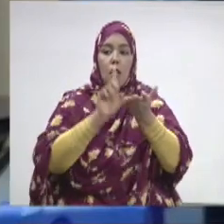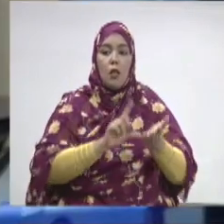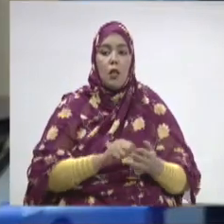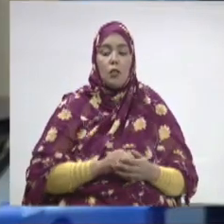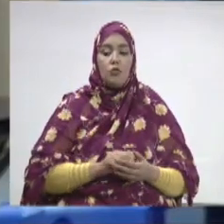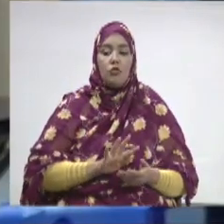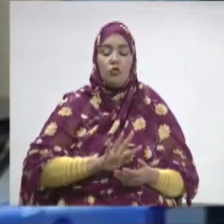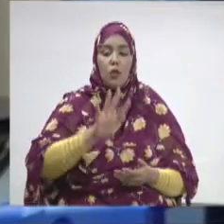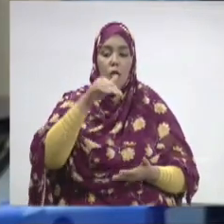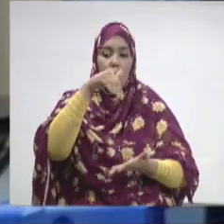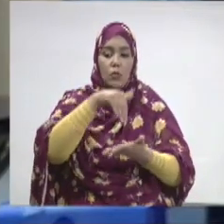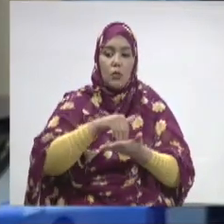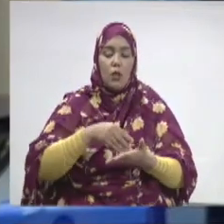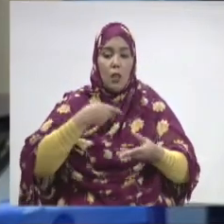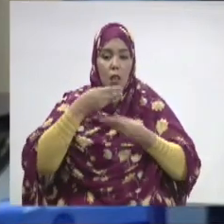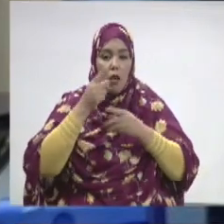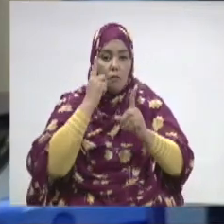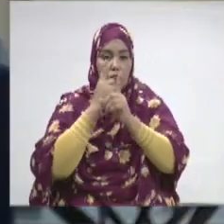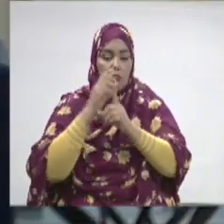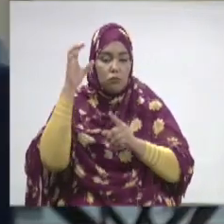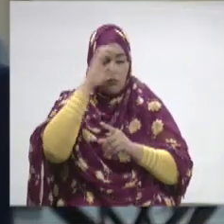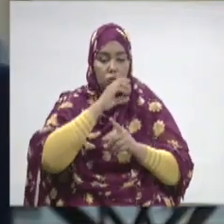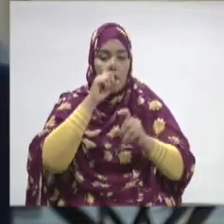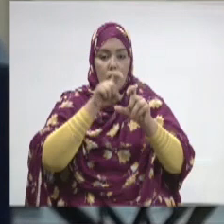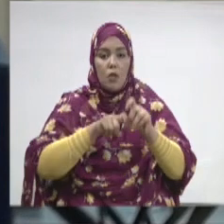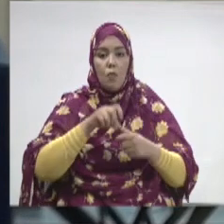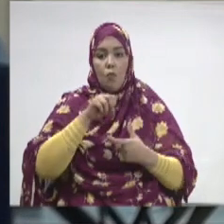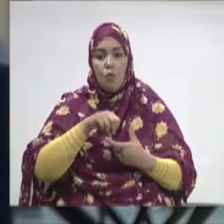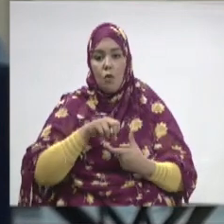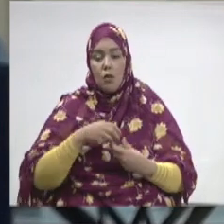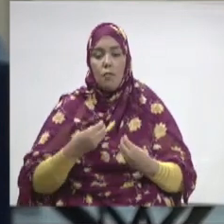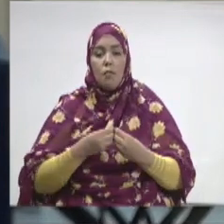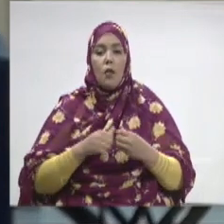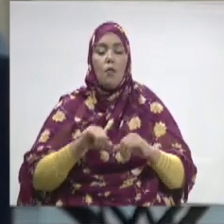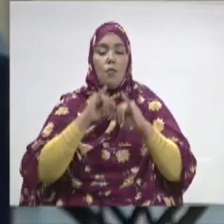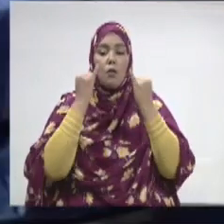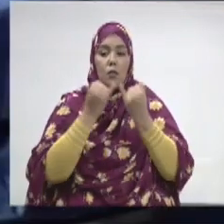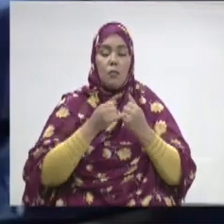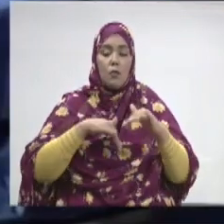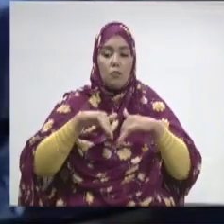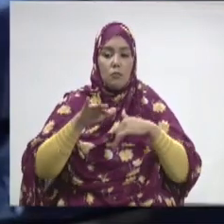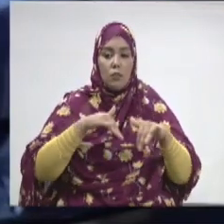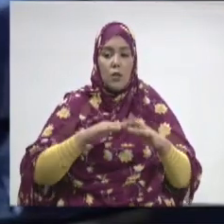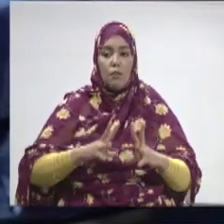أفريقيا. تناول اللقاء بحث علاقات التعاون القائم بين بلادنا وهذه المنظمة الدولية وسبل تعزيزها